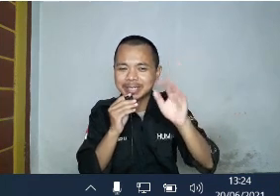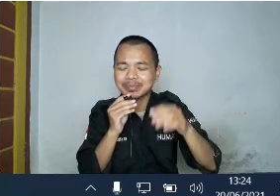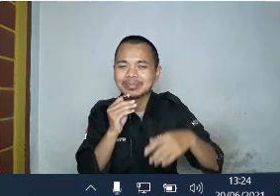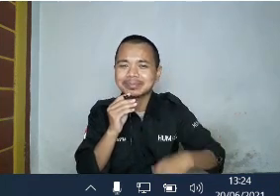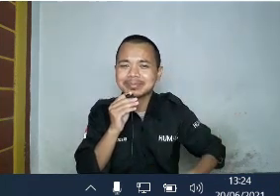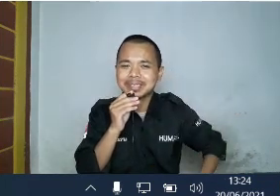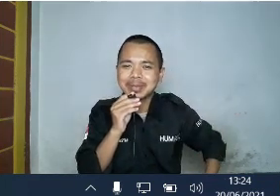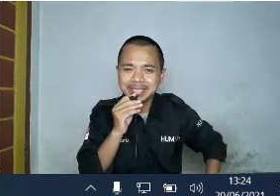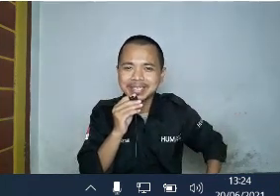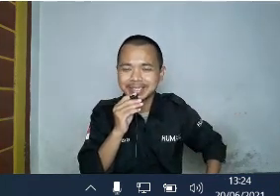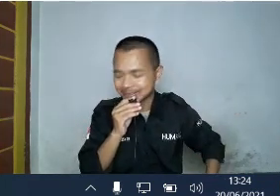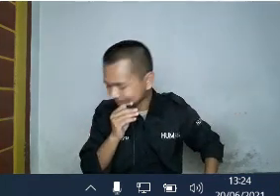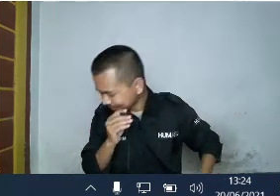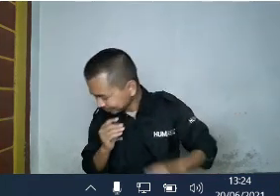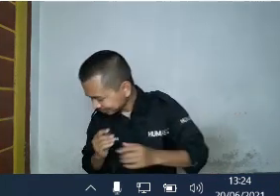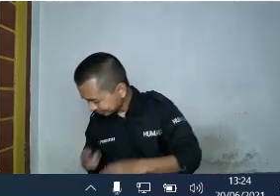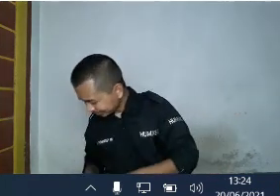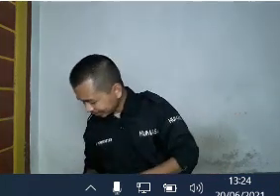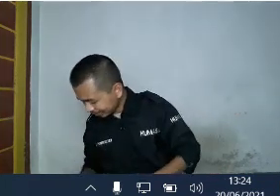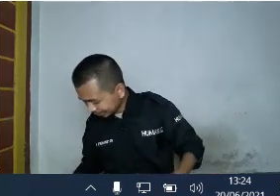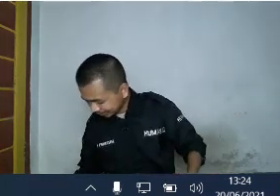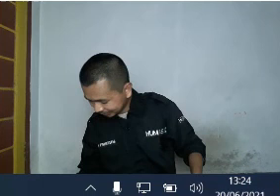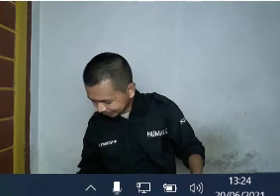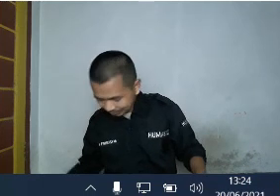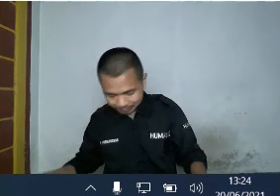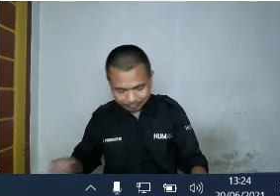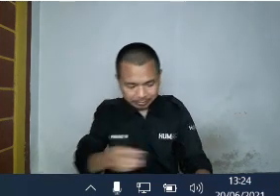subscribe terima kasih